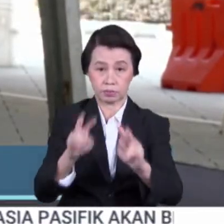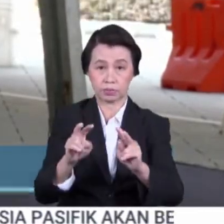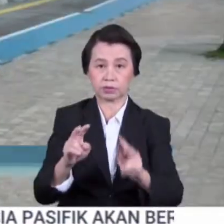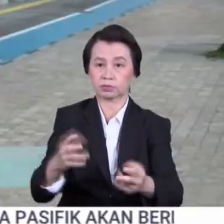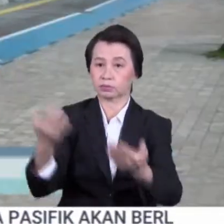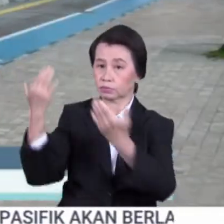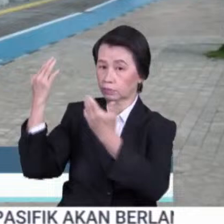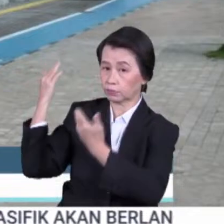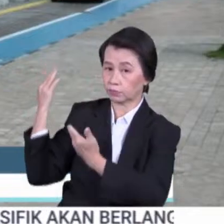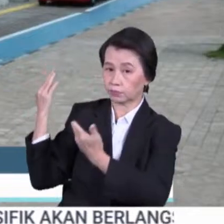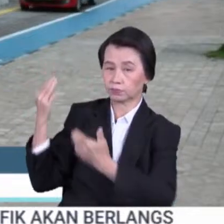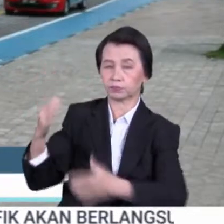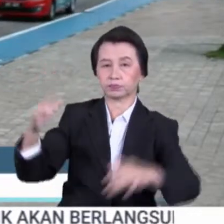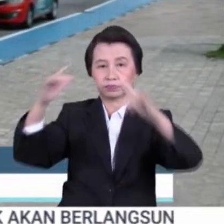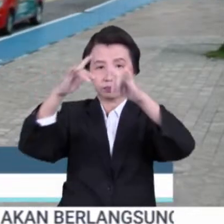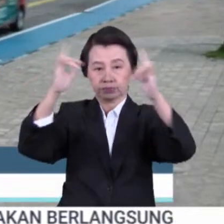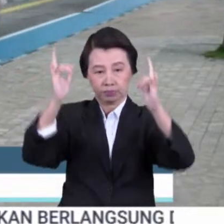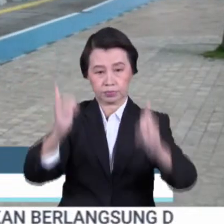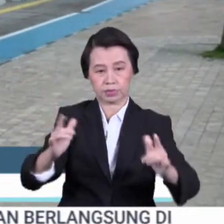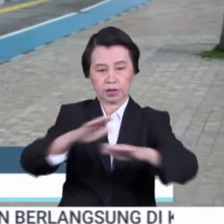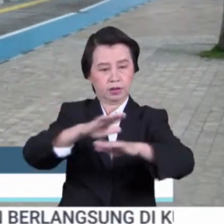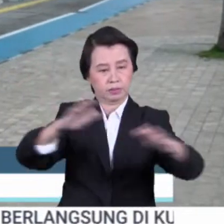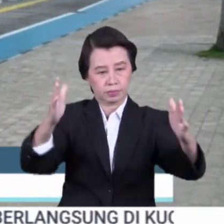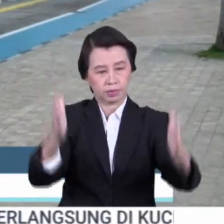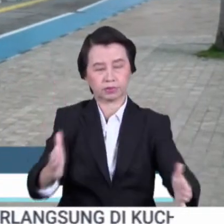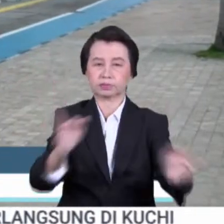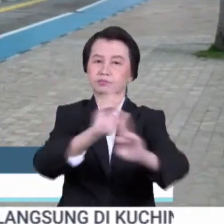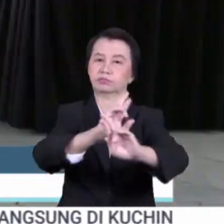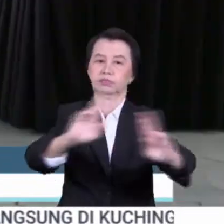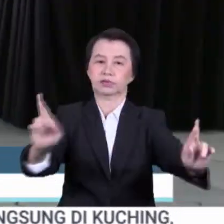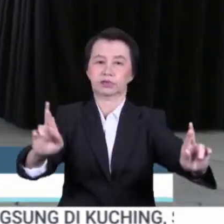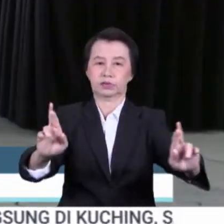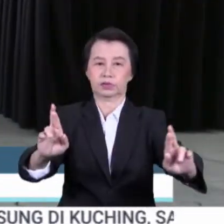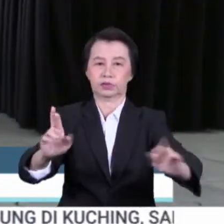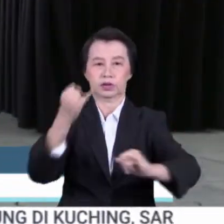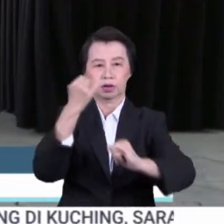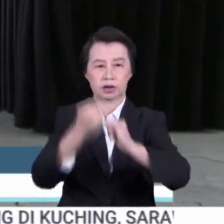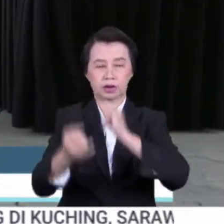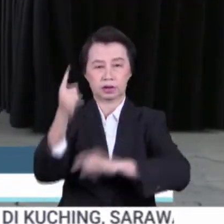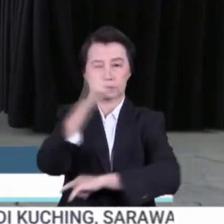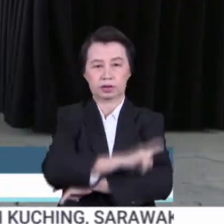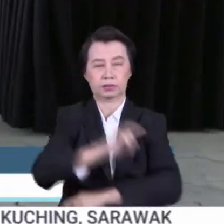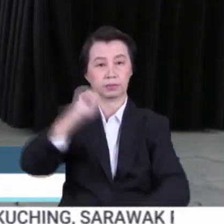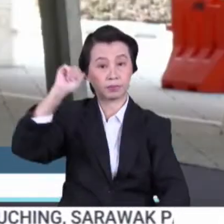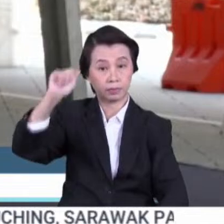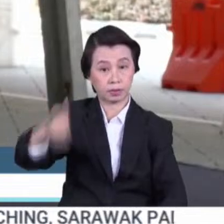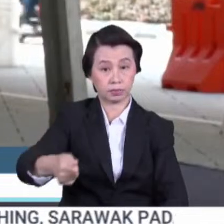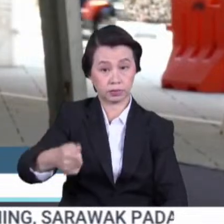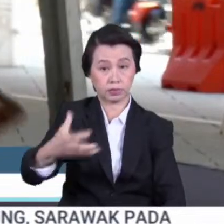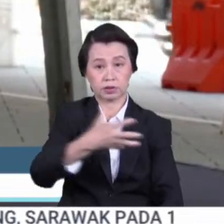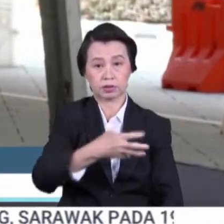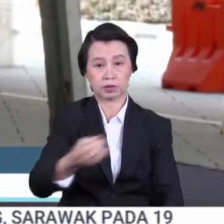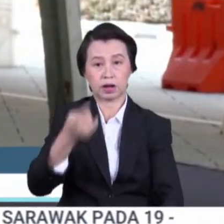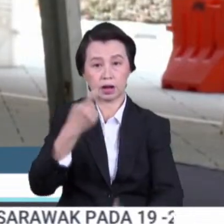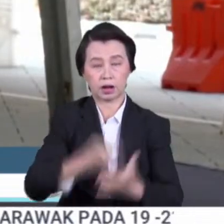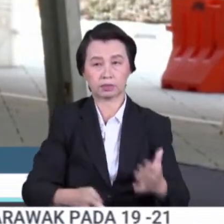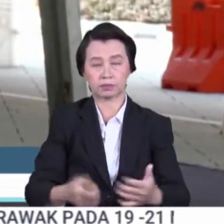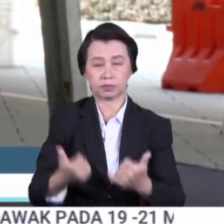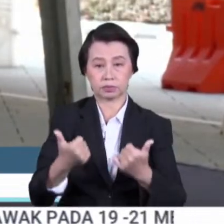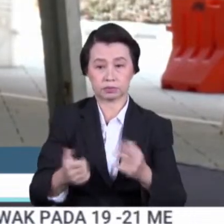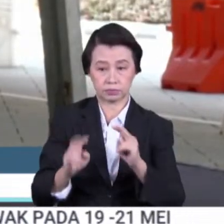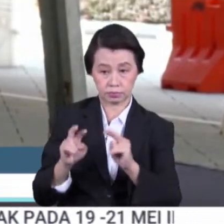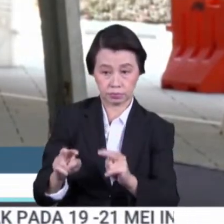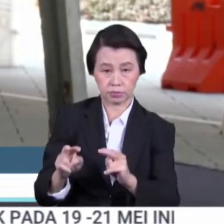sekarang ini, kemah dan meja telah pun disediakan untuk persiapan terakhir pada hari esok. Dan apa yang menariknya